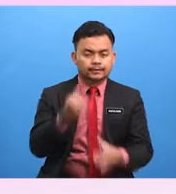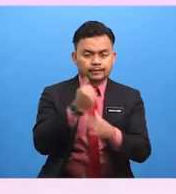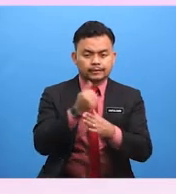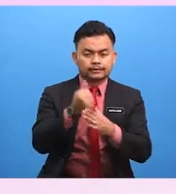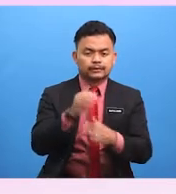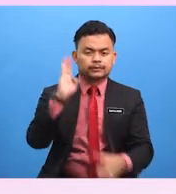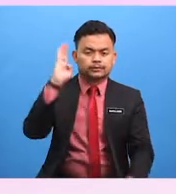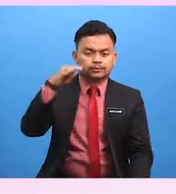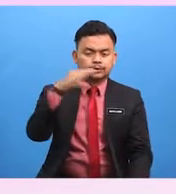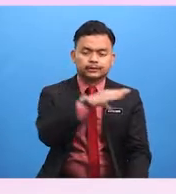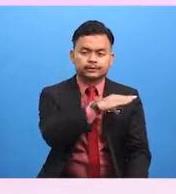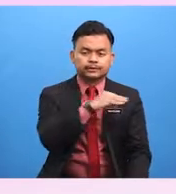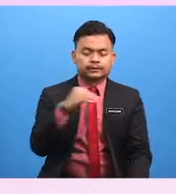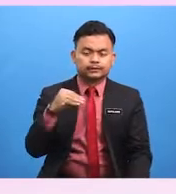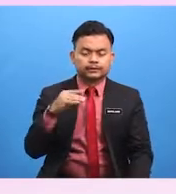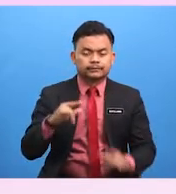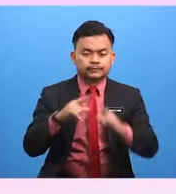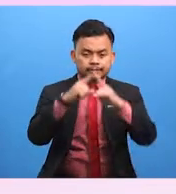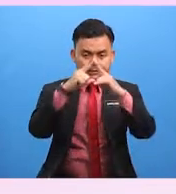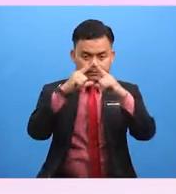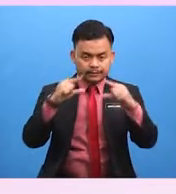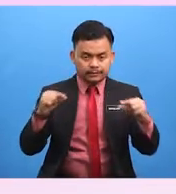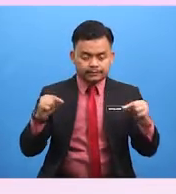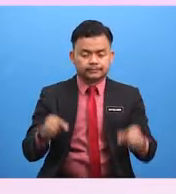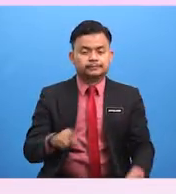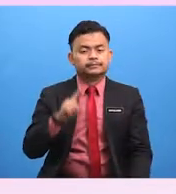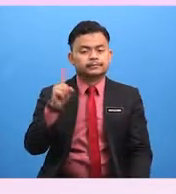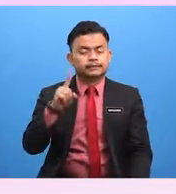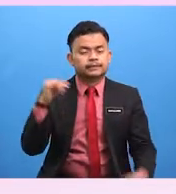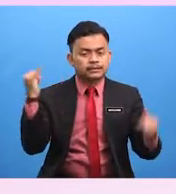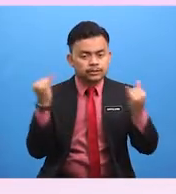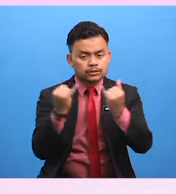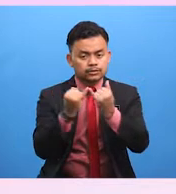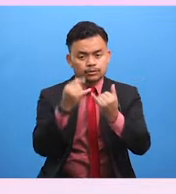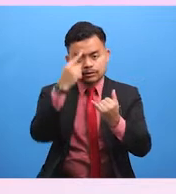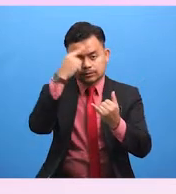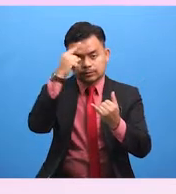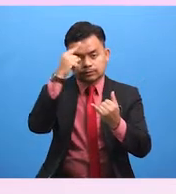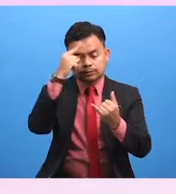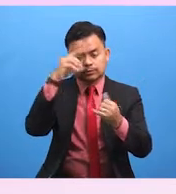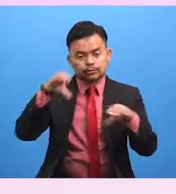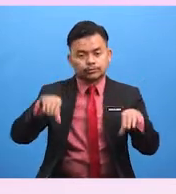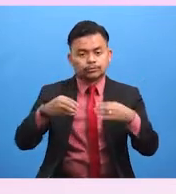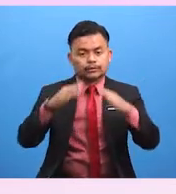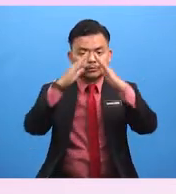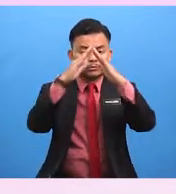Antara kuboid dan prisma, yang manakah lebih sesuai untuk dibuat bumbung